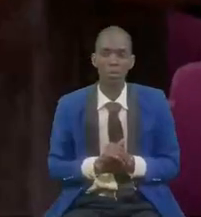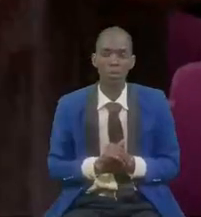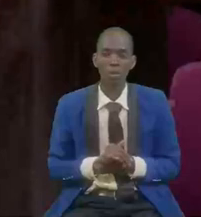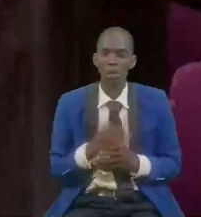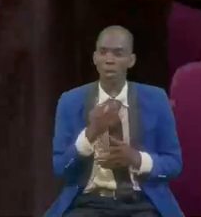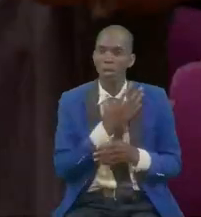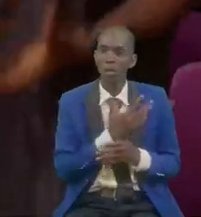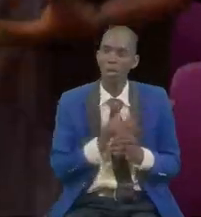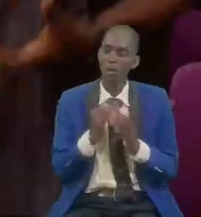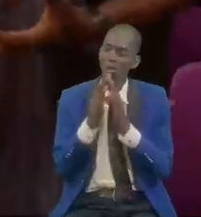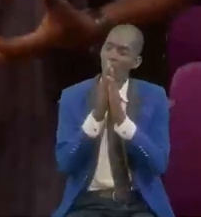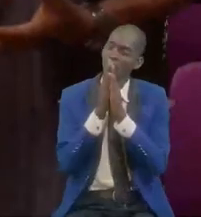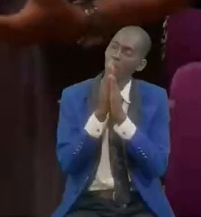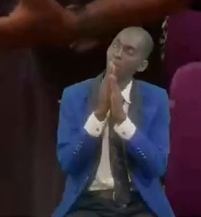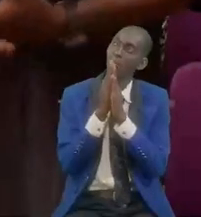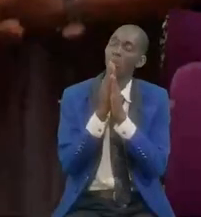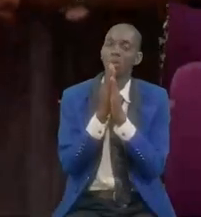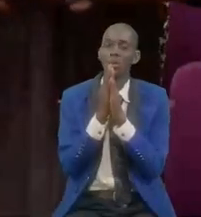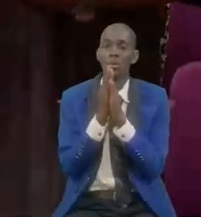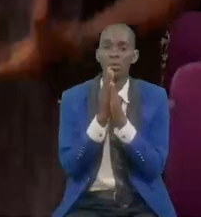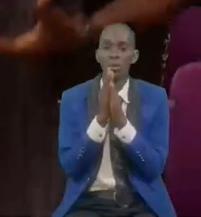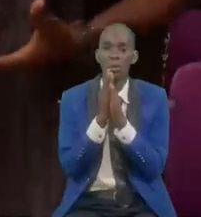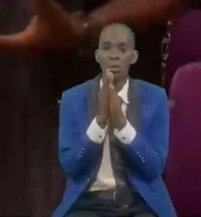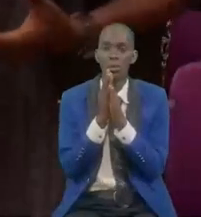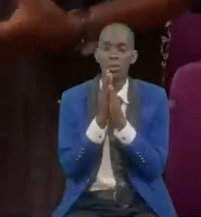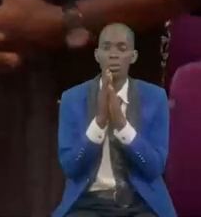Cherchez la face du Seigneur.